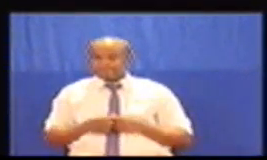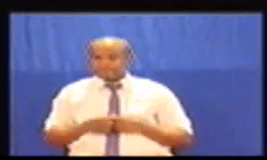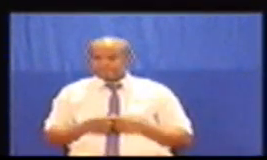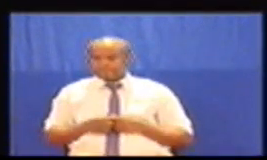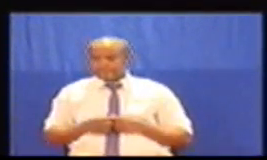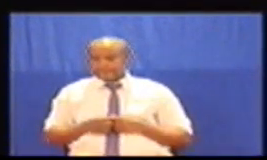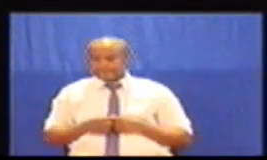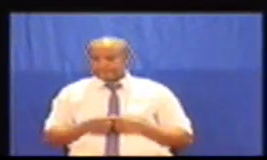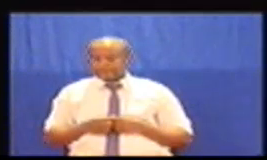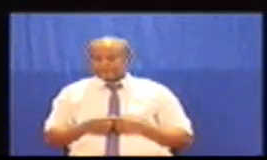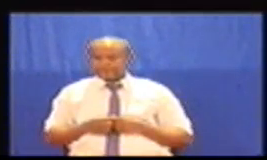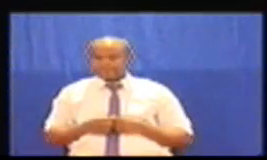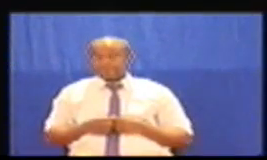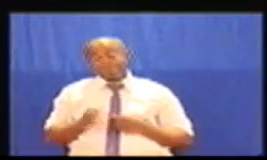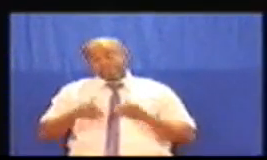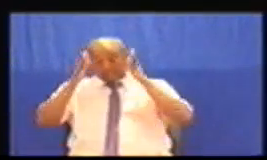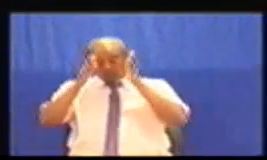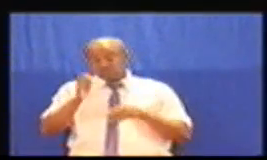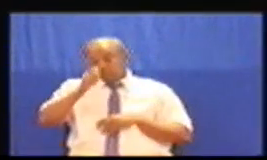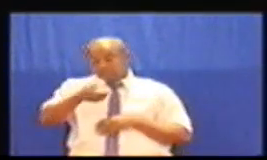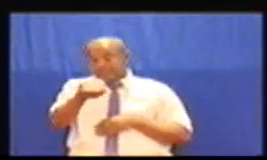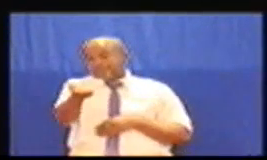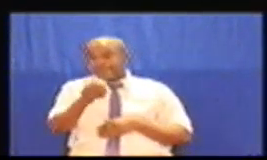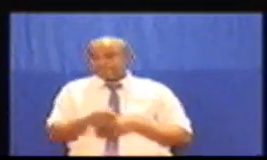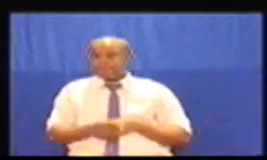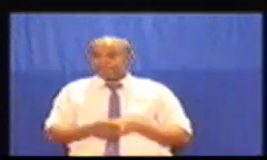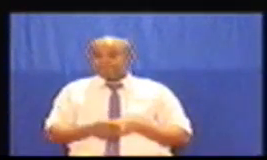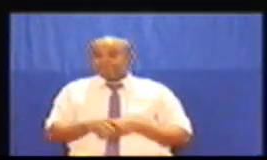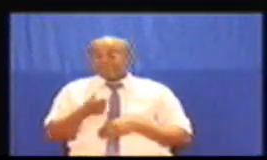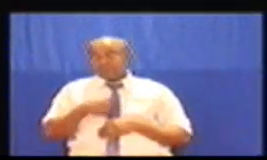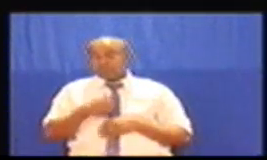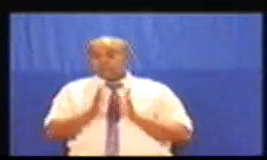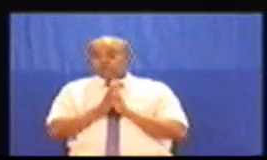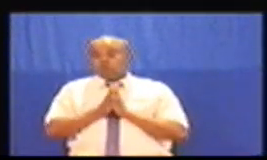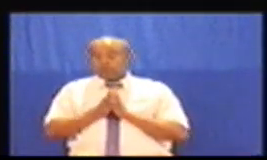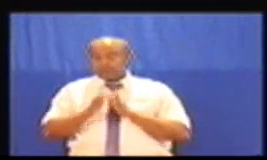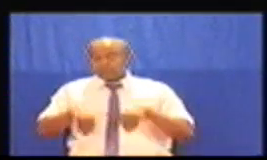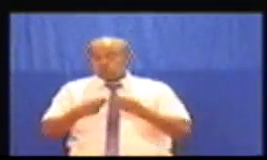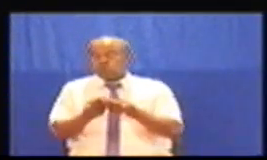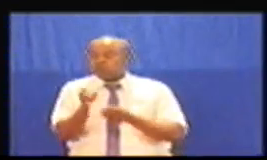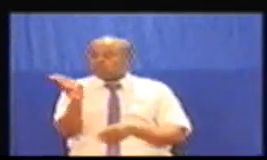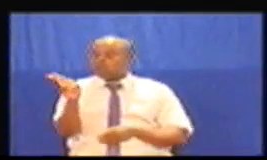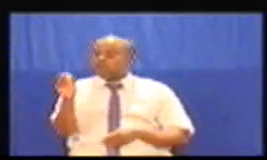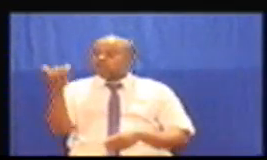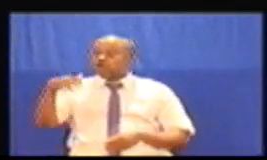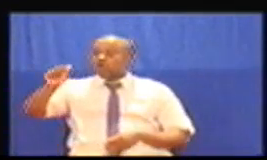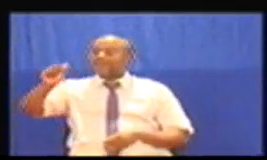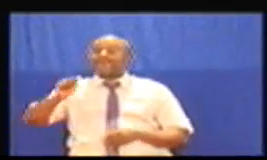Mheshimiwa Speaker, naomba kutoa hoja.